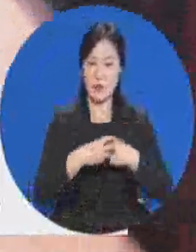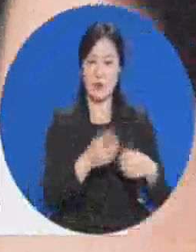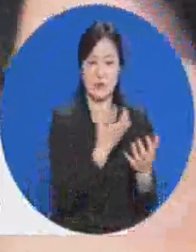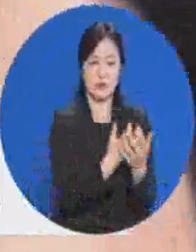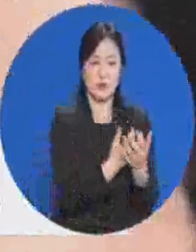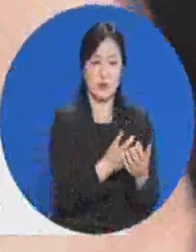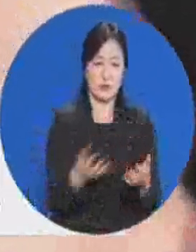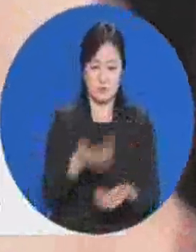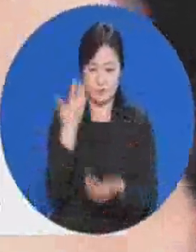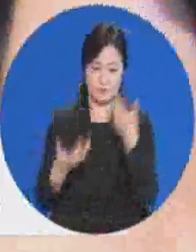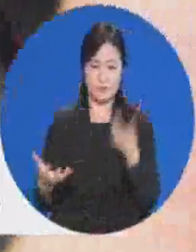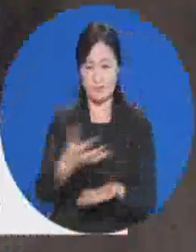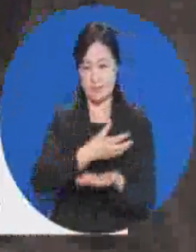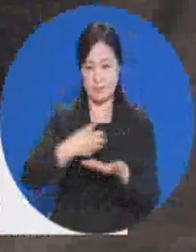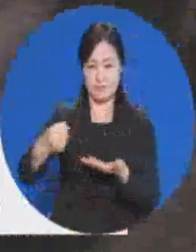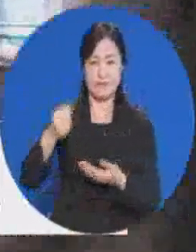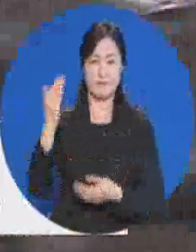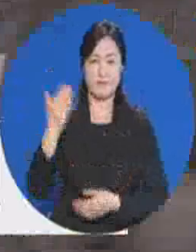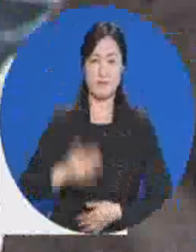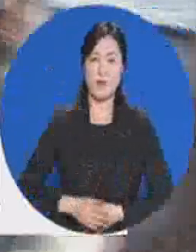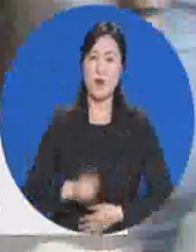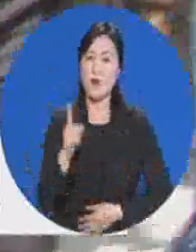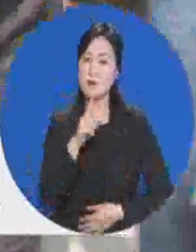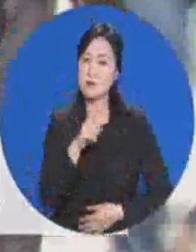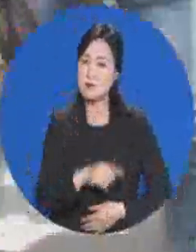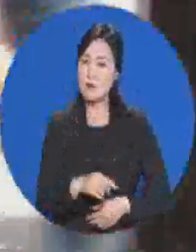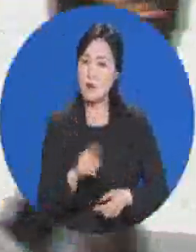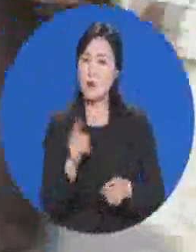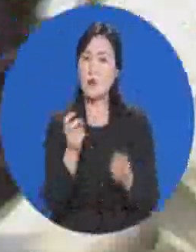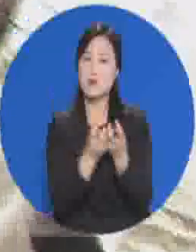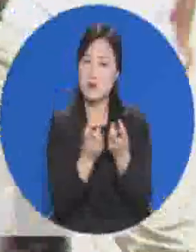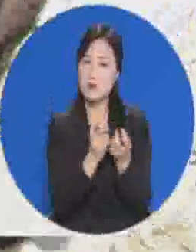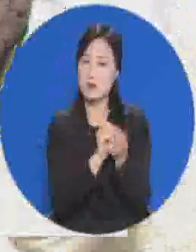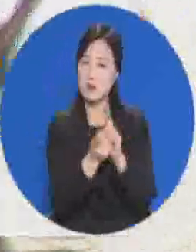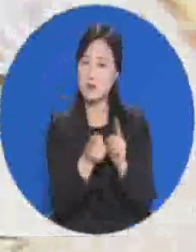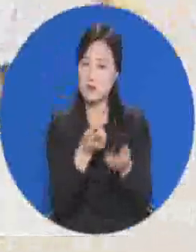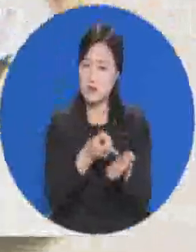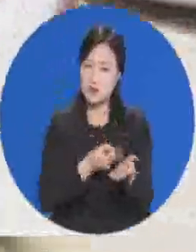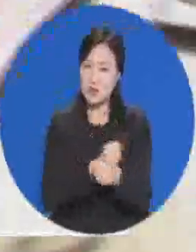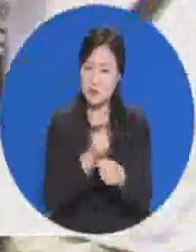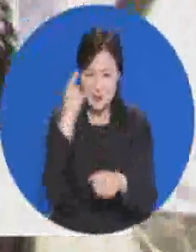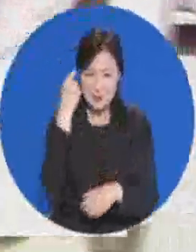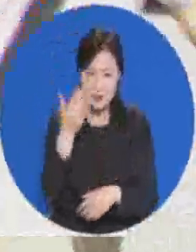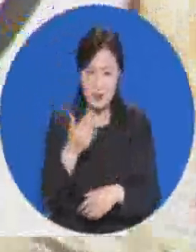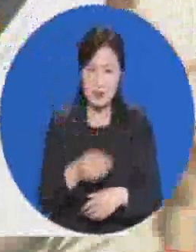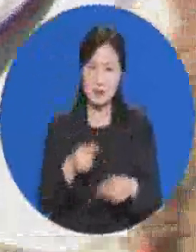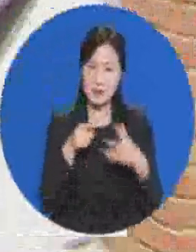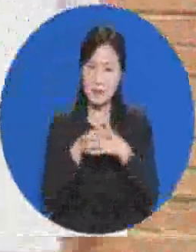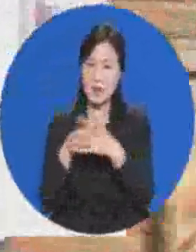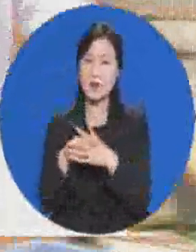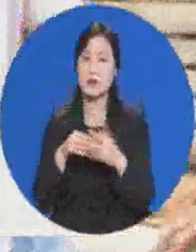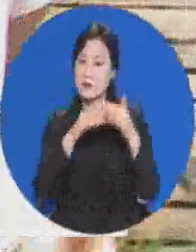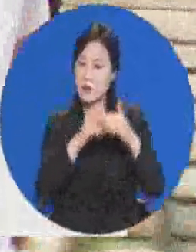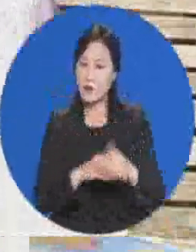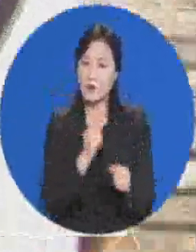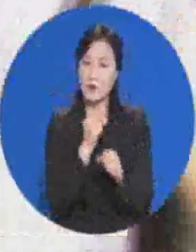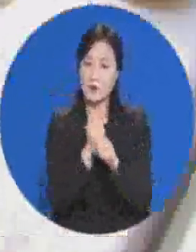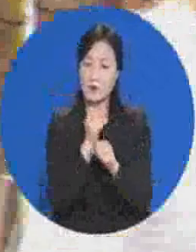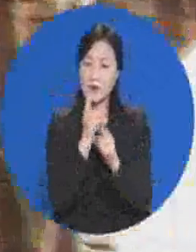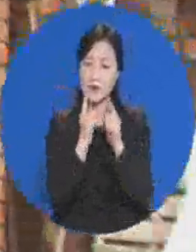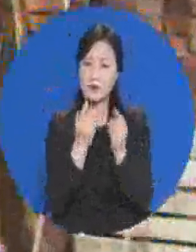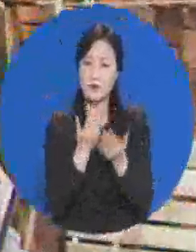등을 압수수색했습니다. 어디서 어떻게 좀 대리 수술이 이루어진 걸로 지금 현재 정황만 좀 파악을 하고 계신지 그거만 좀 말씀해 주시죠.